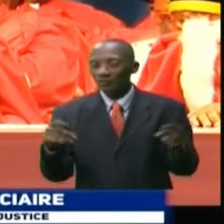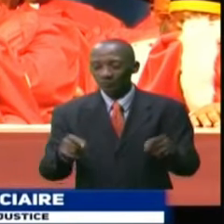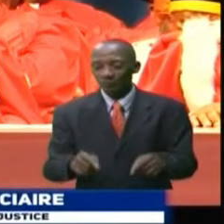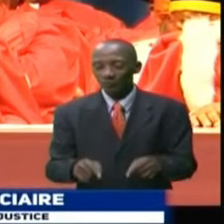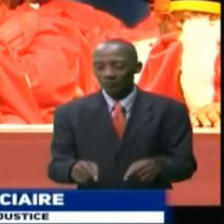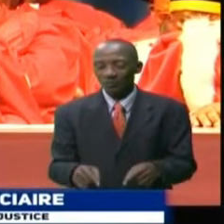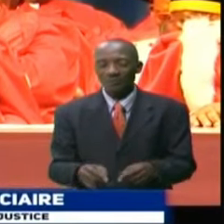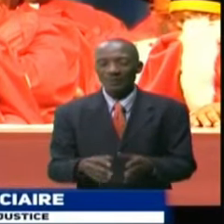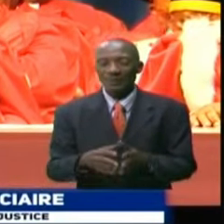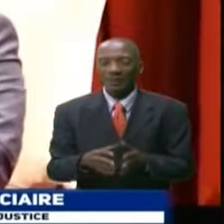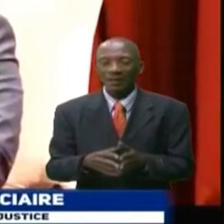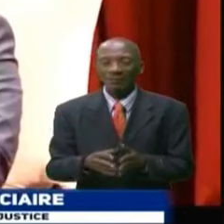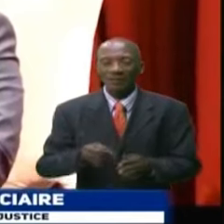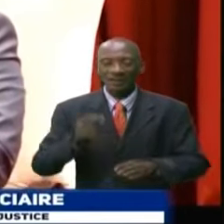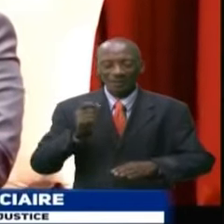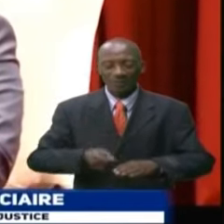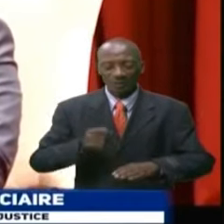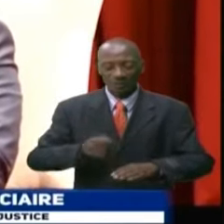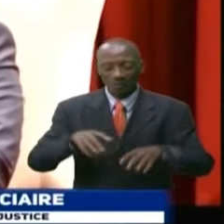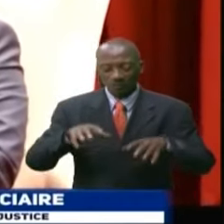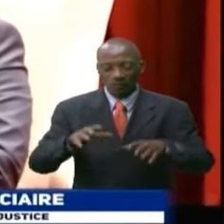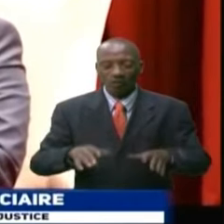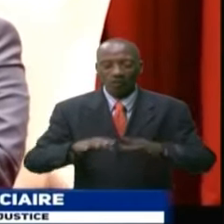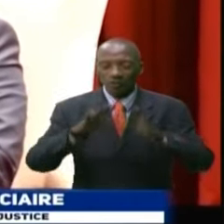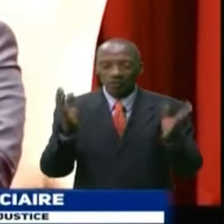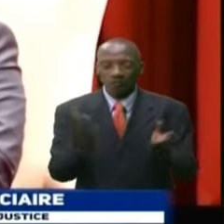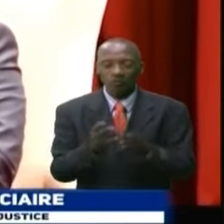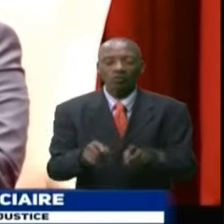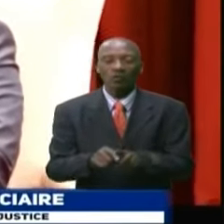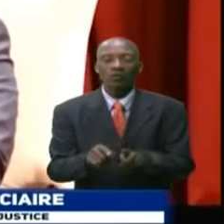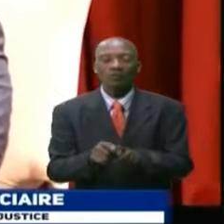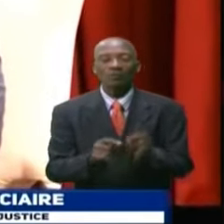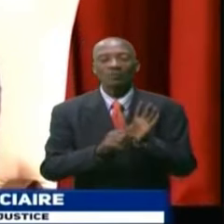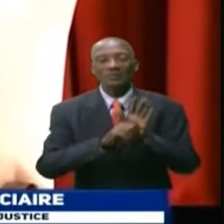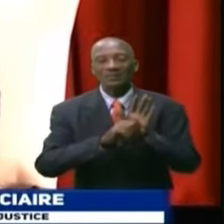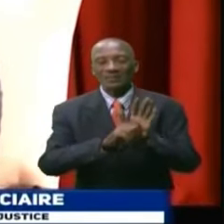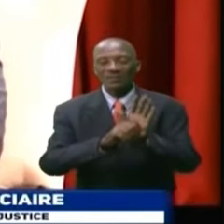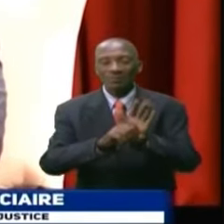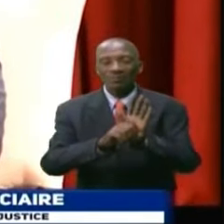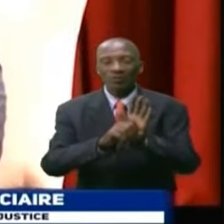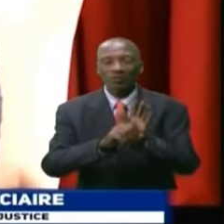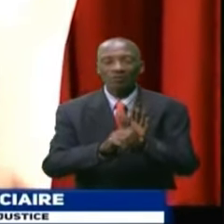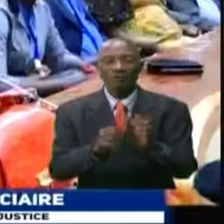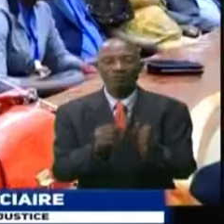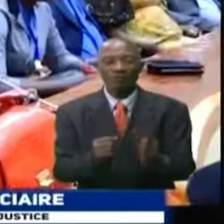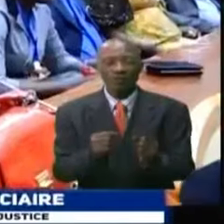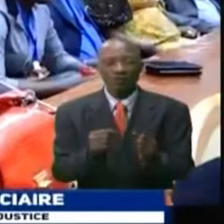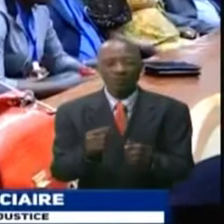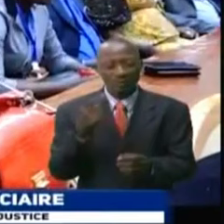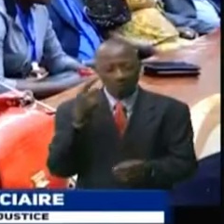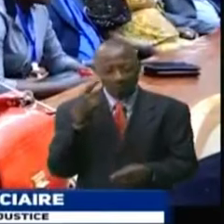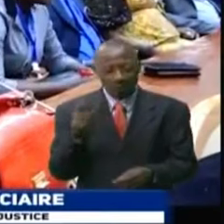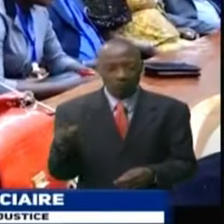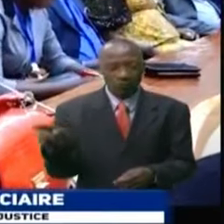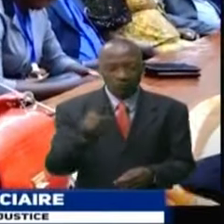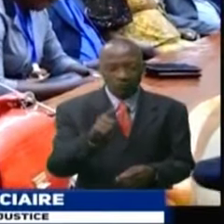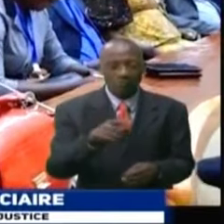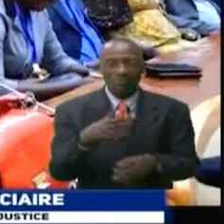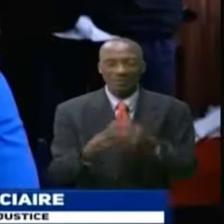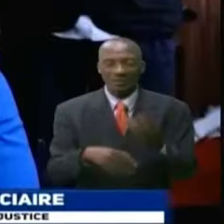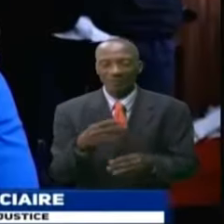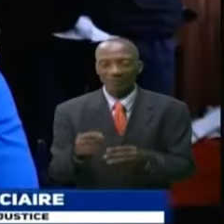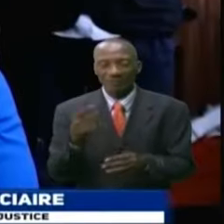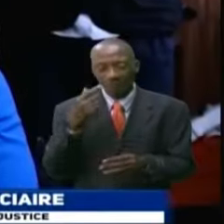la magistrature congolaise tout entière comme symbole fort de votre engagement d'ouvrir une nouvelle page de la